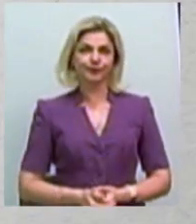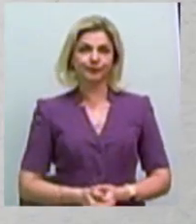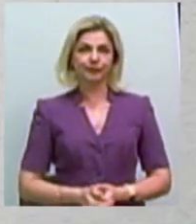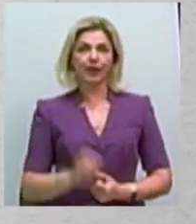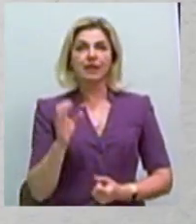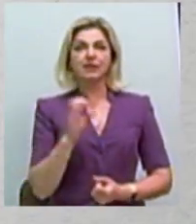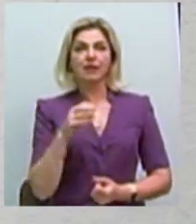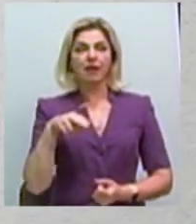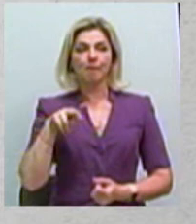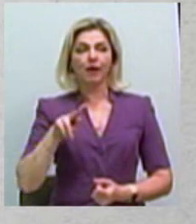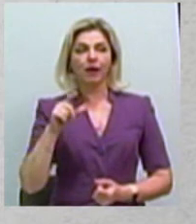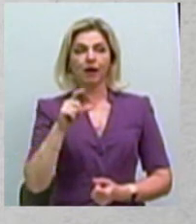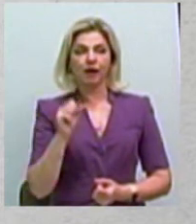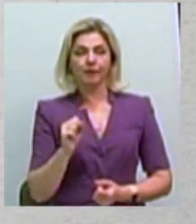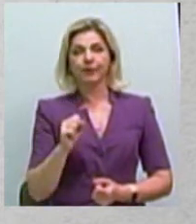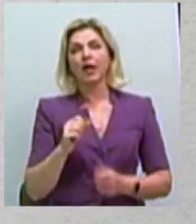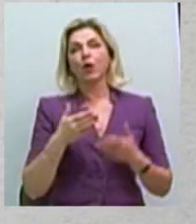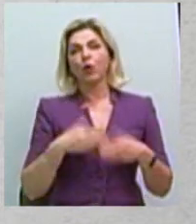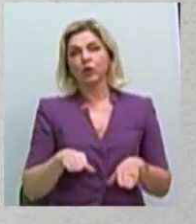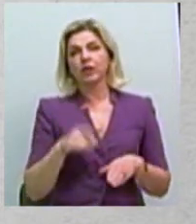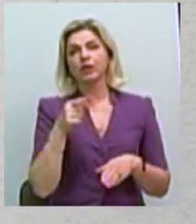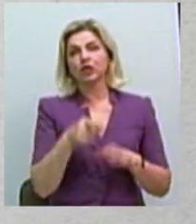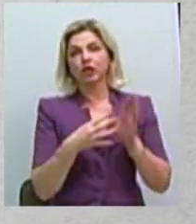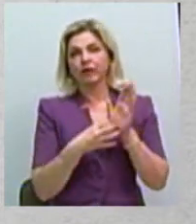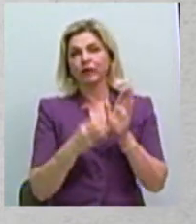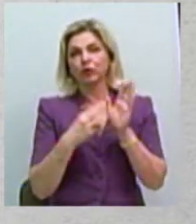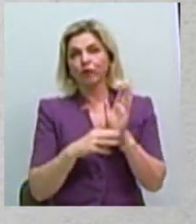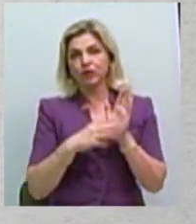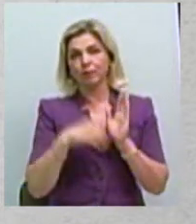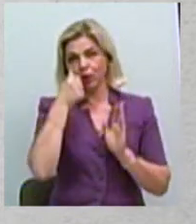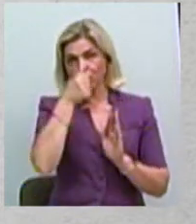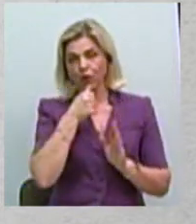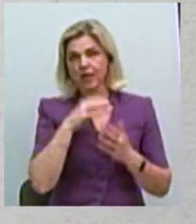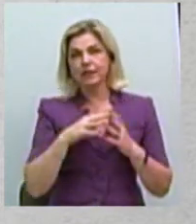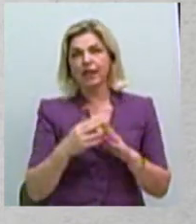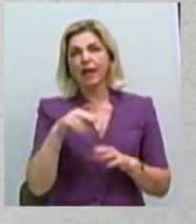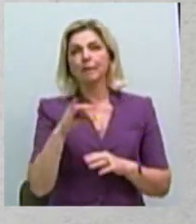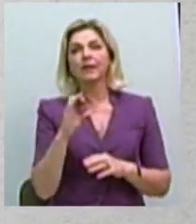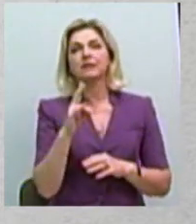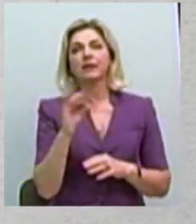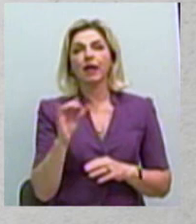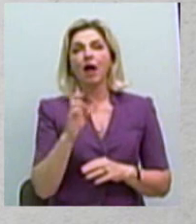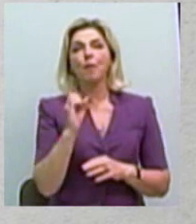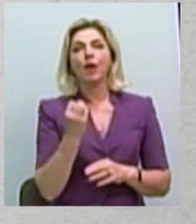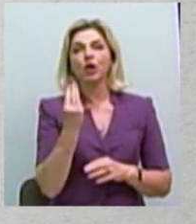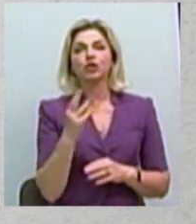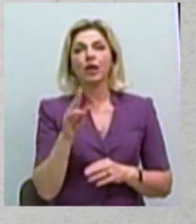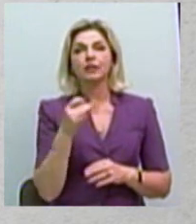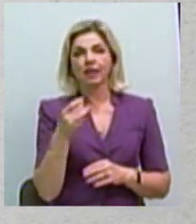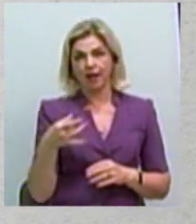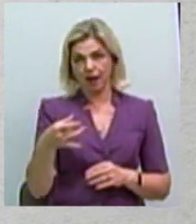Сергій Пляка. Народився 22 липня 1980 року в селі Піски Баштанського району Миколаївської